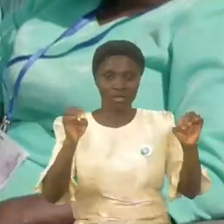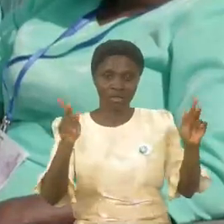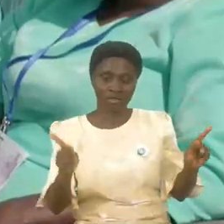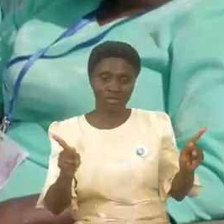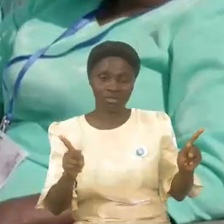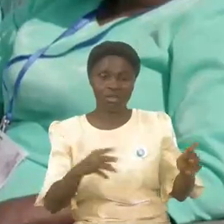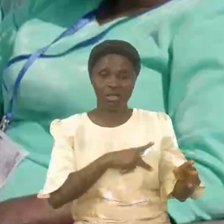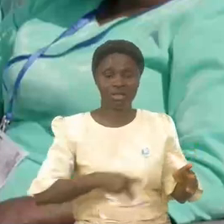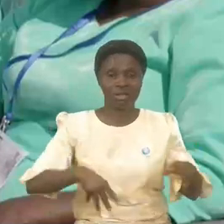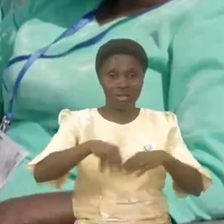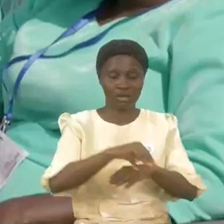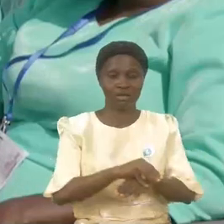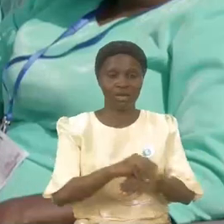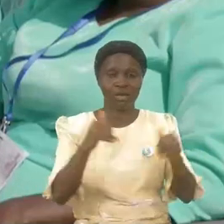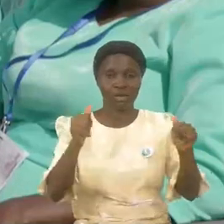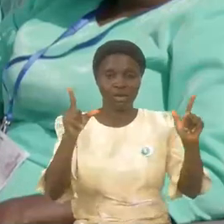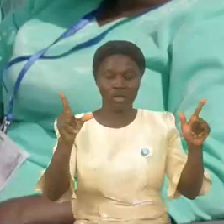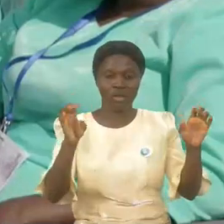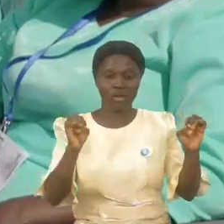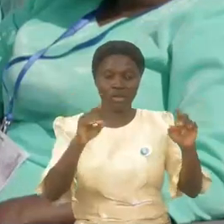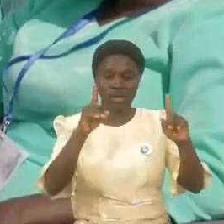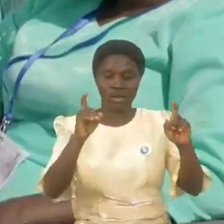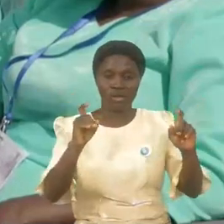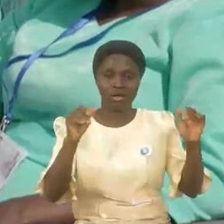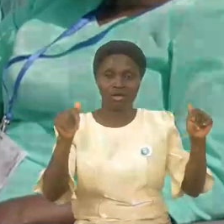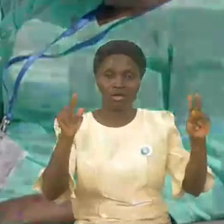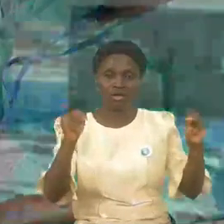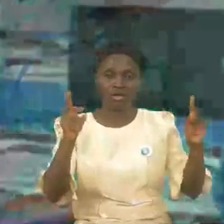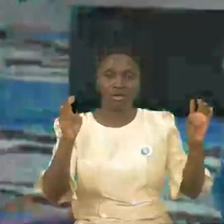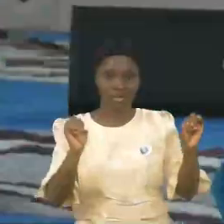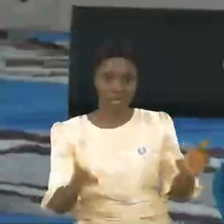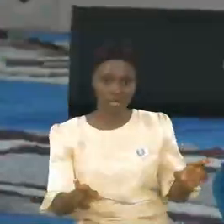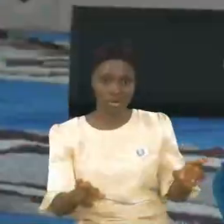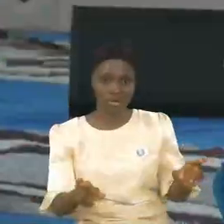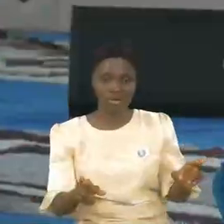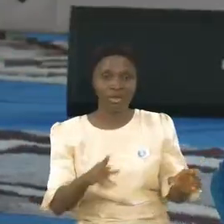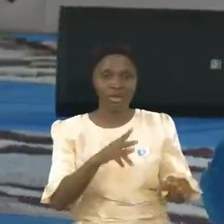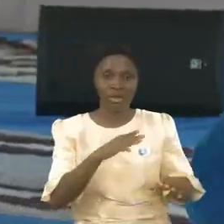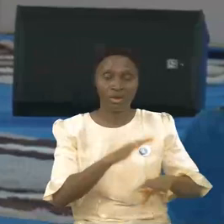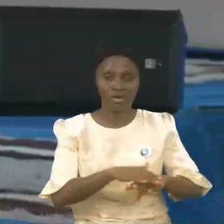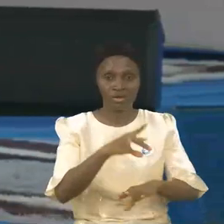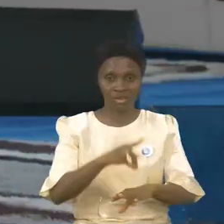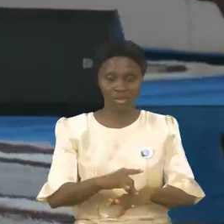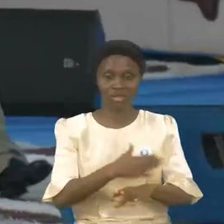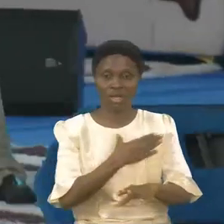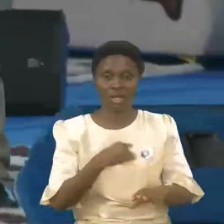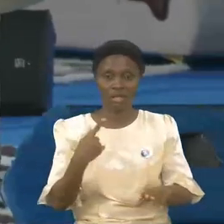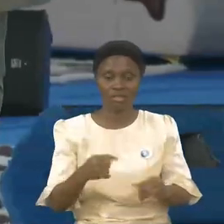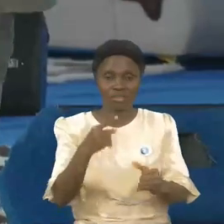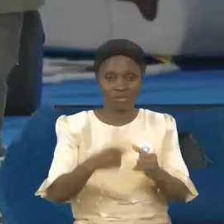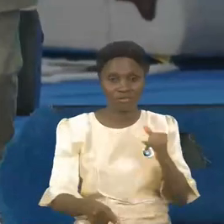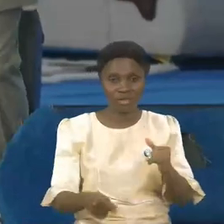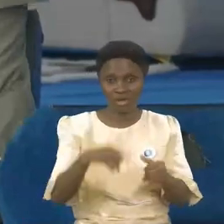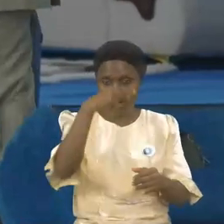le troisième empire l'empire grec à l'exemple le grand sur toute la terre et le